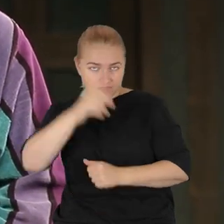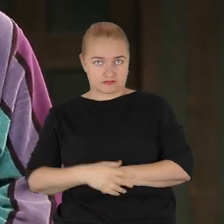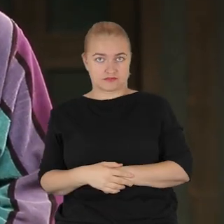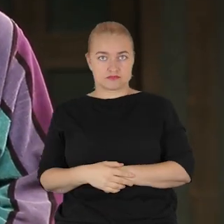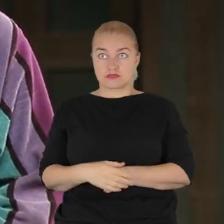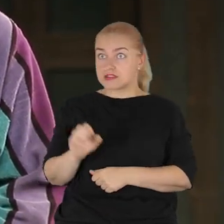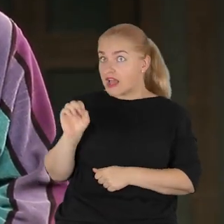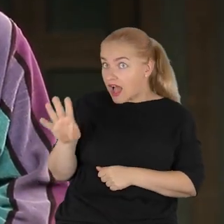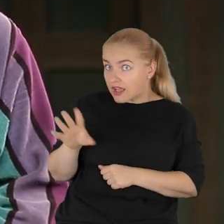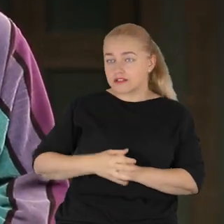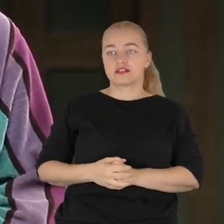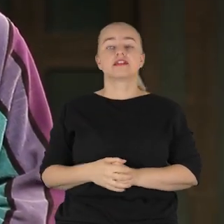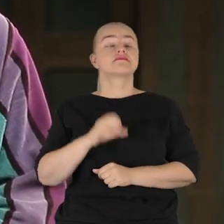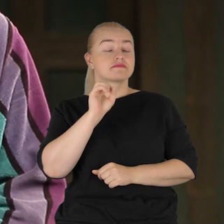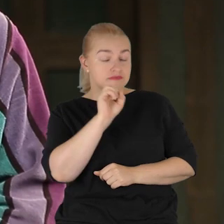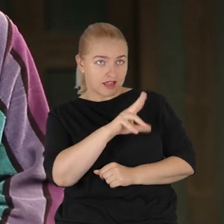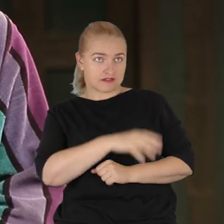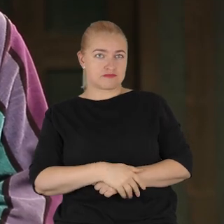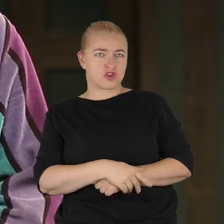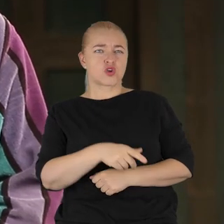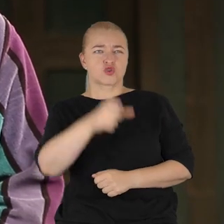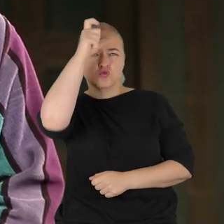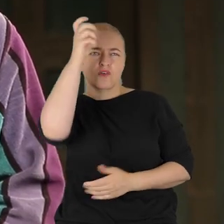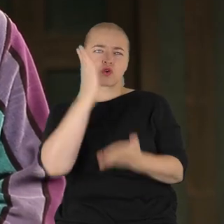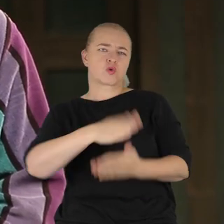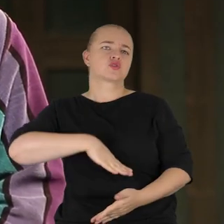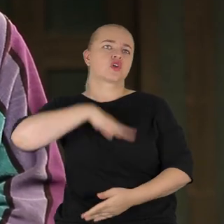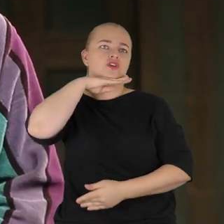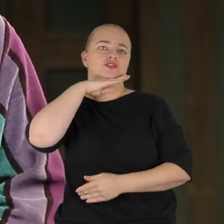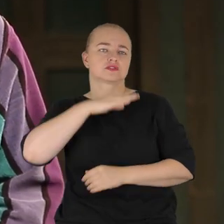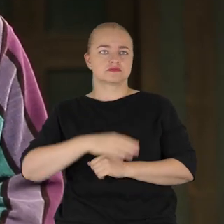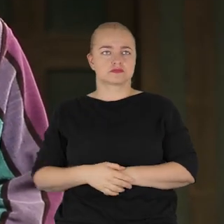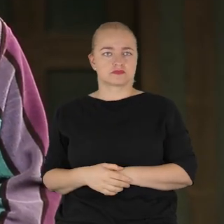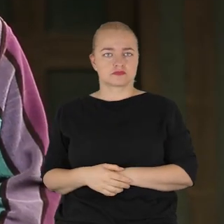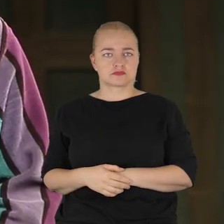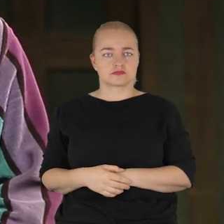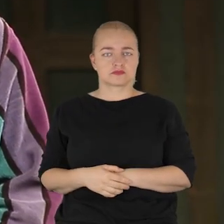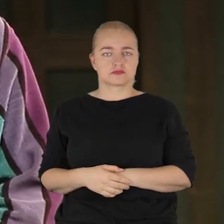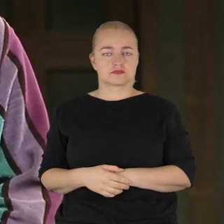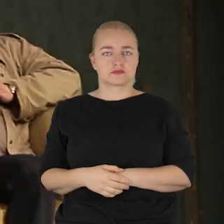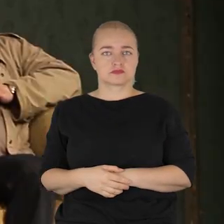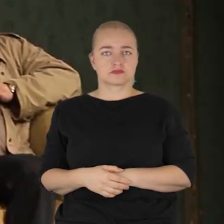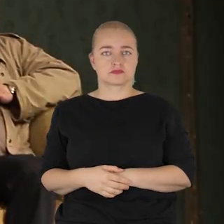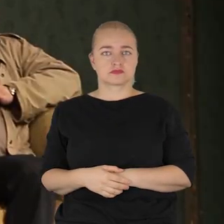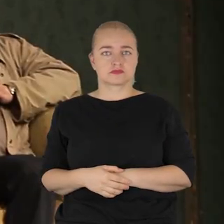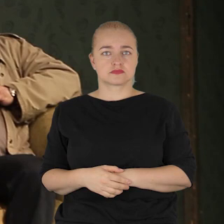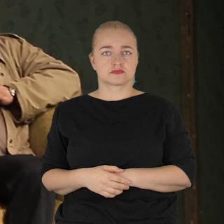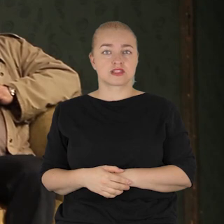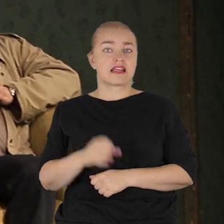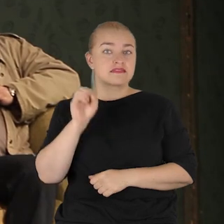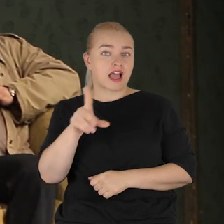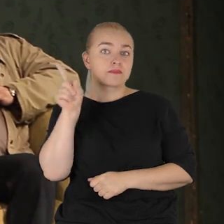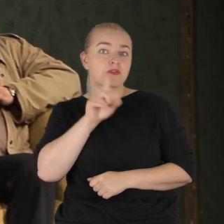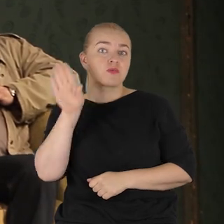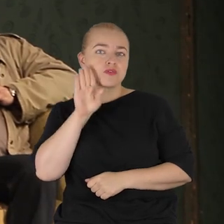człowieka. Doprawdy? Tak. I ten człowiek ma tego cholernie dosyć, proszę pana. A ten... Tak,